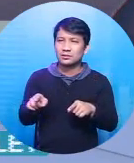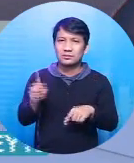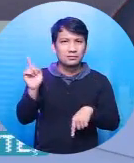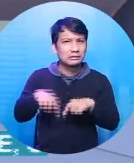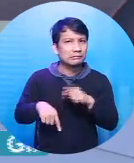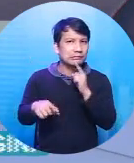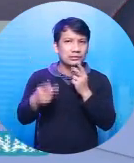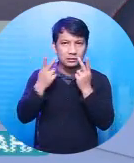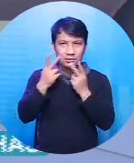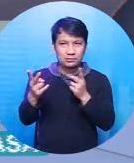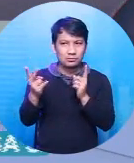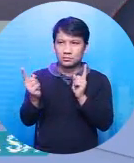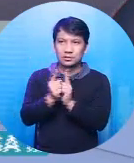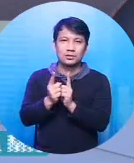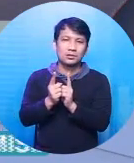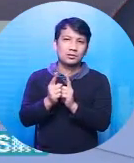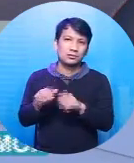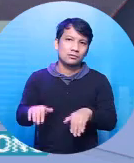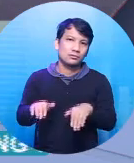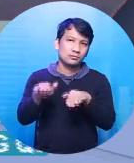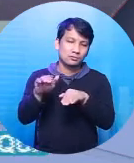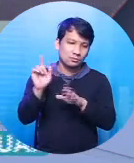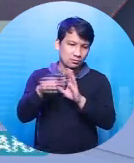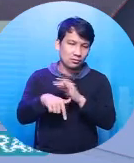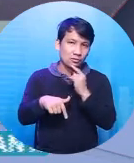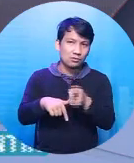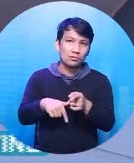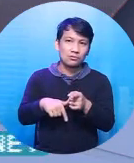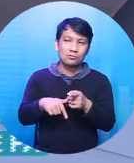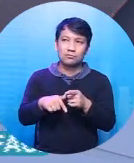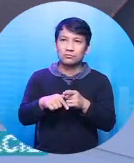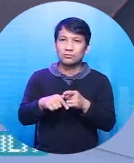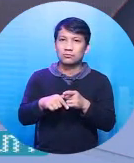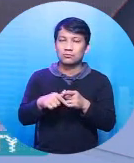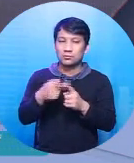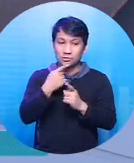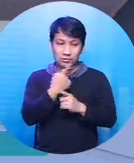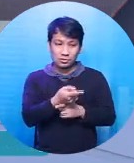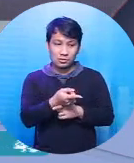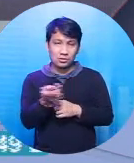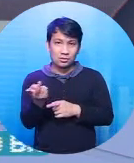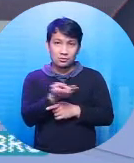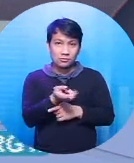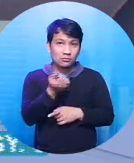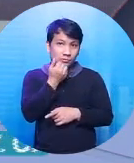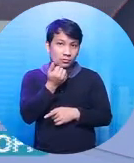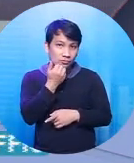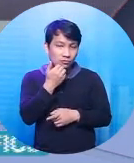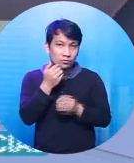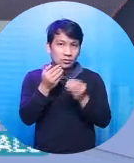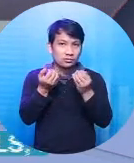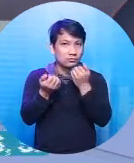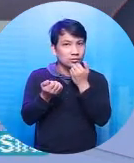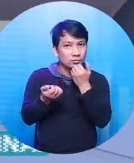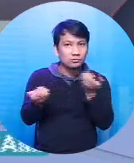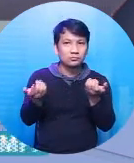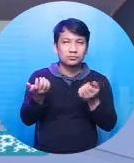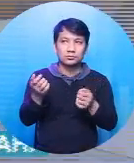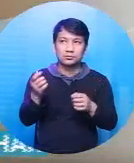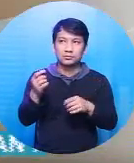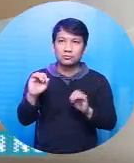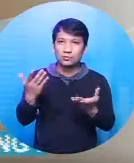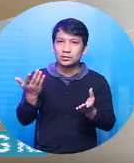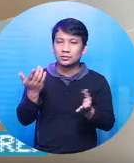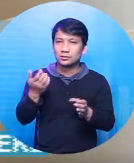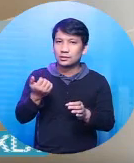nagkita sila, tapos eventually parang walang option na sabihin na merong mali yan, merong na hindi tama yung